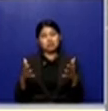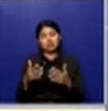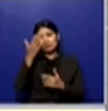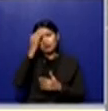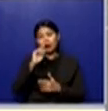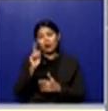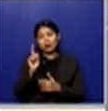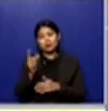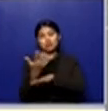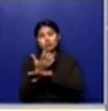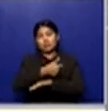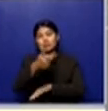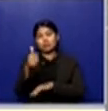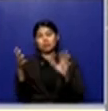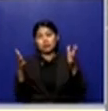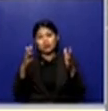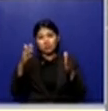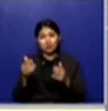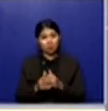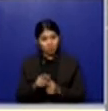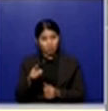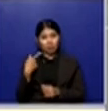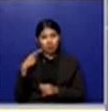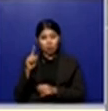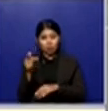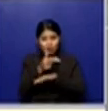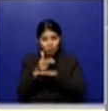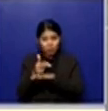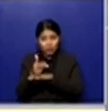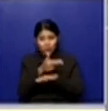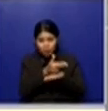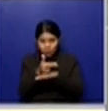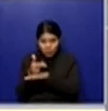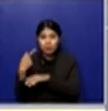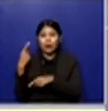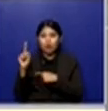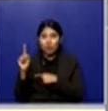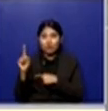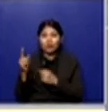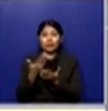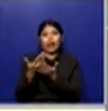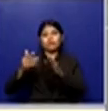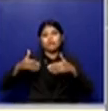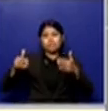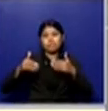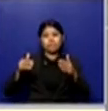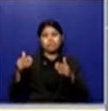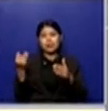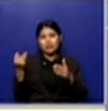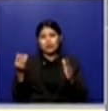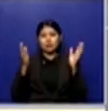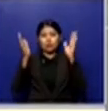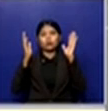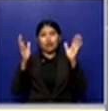มไม่มีเป็นรายการที่มีคุณค่าครับแต่ไม่มีมูลค่าทางพาณิชย์ไม่มีโฆษณ